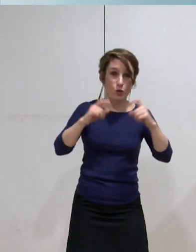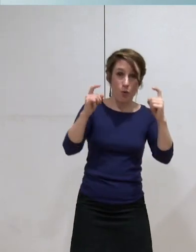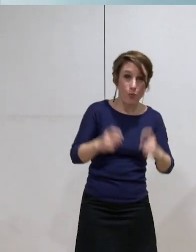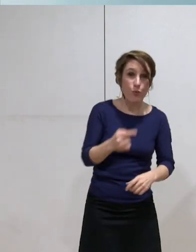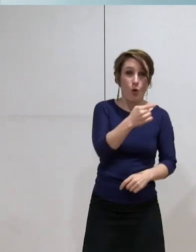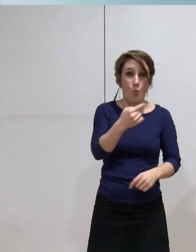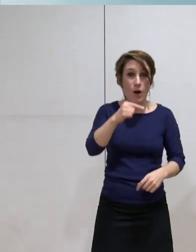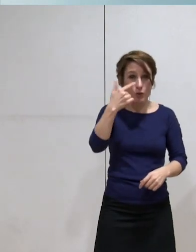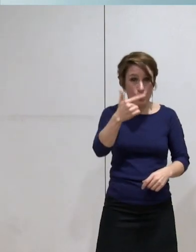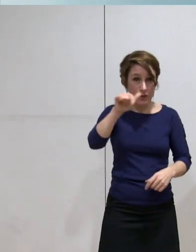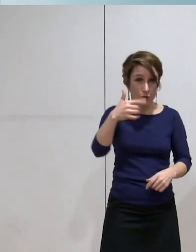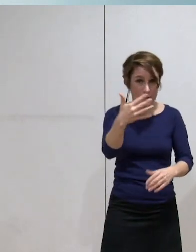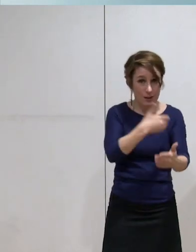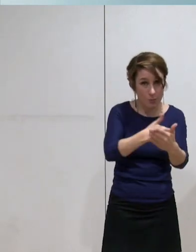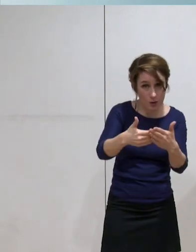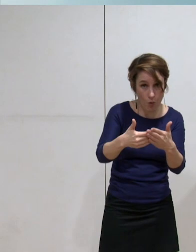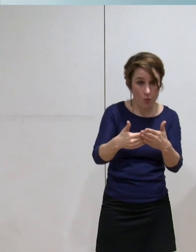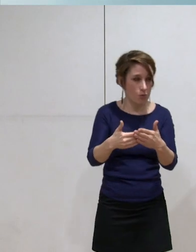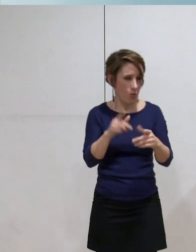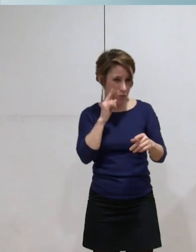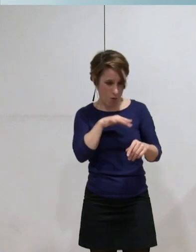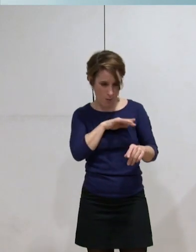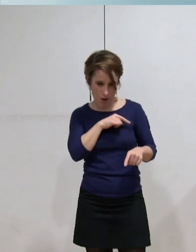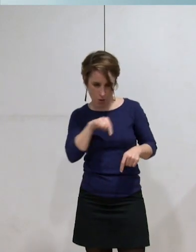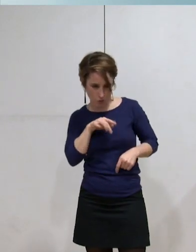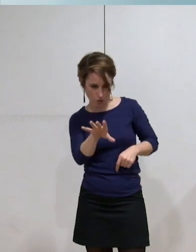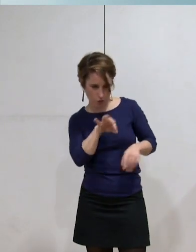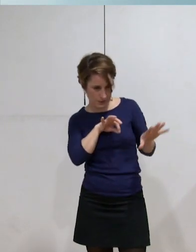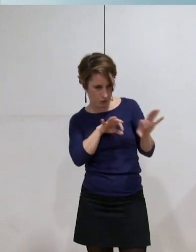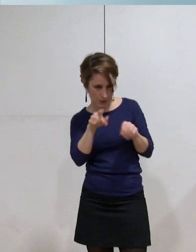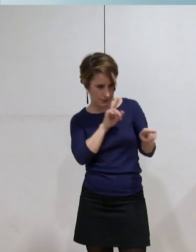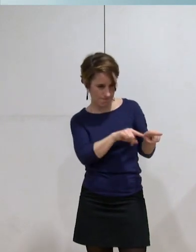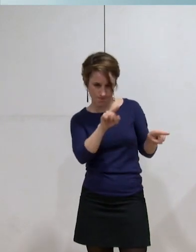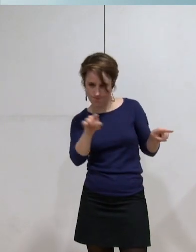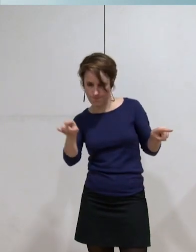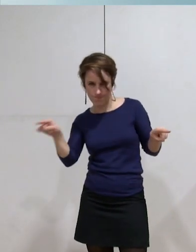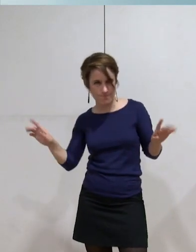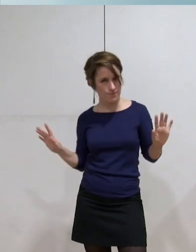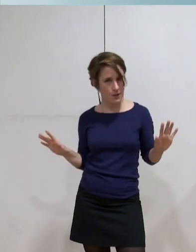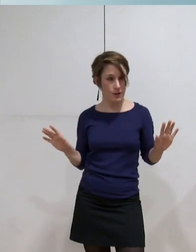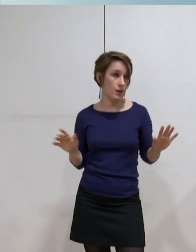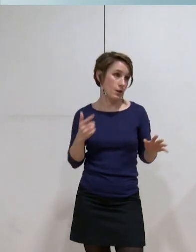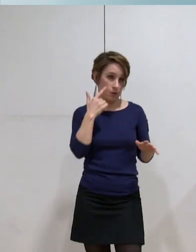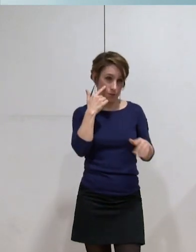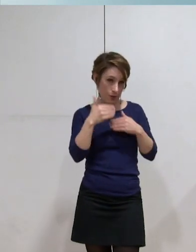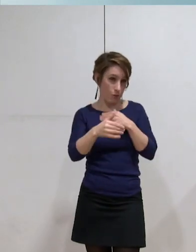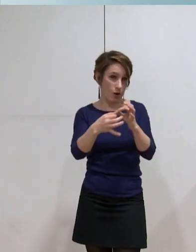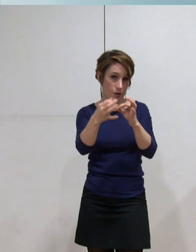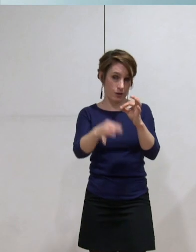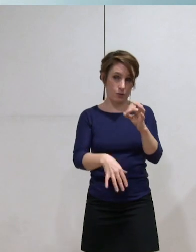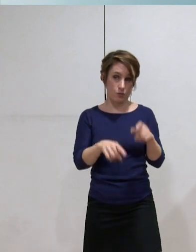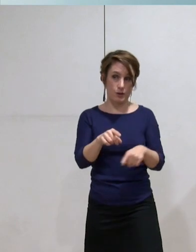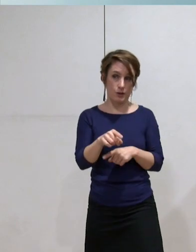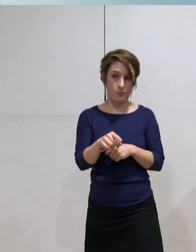c'est le fruit de choix ciblé cela se verra dès d'ailleurs les choix qui ont été faits lors du budget